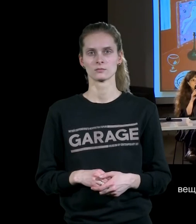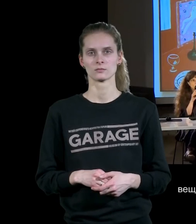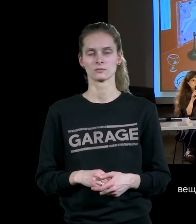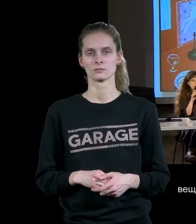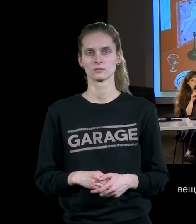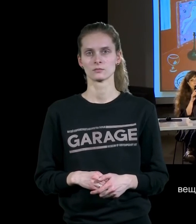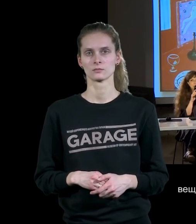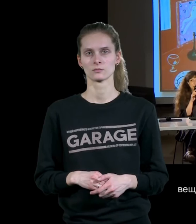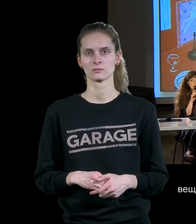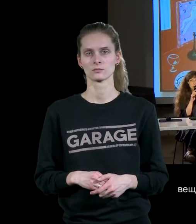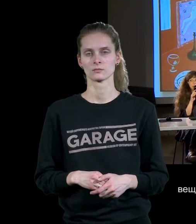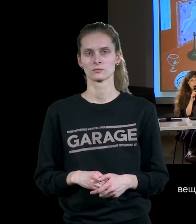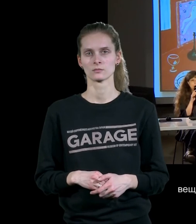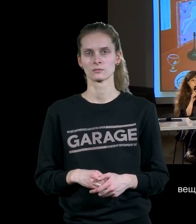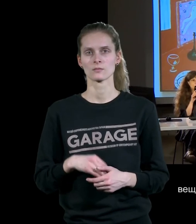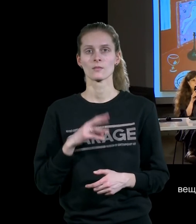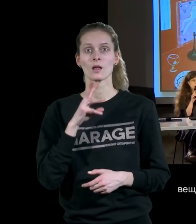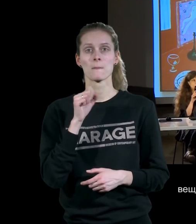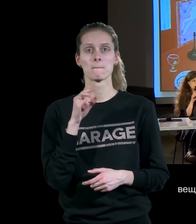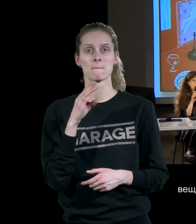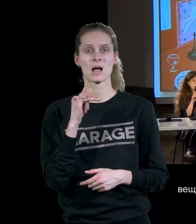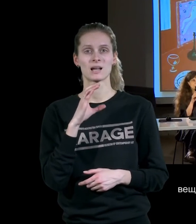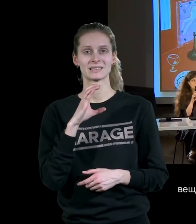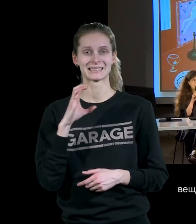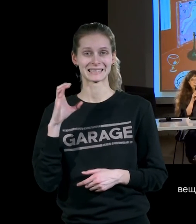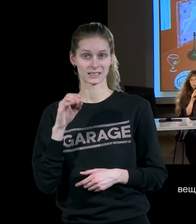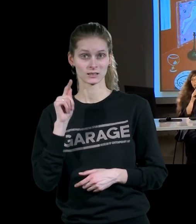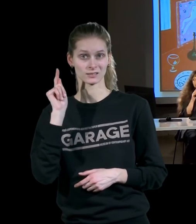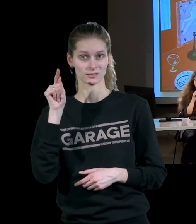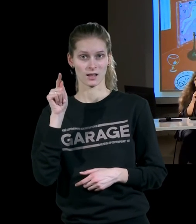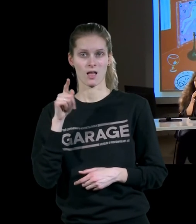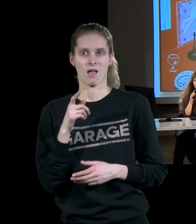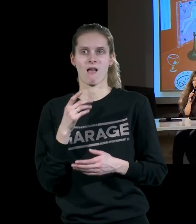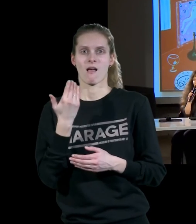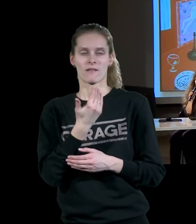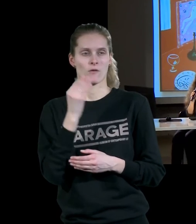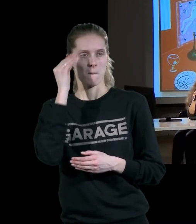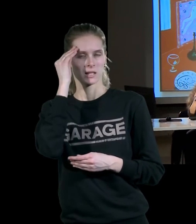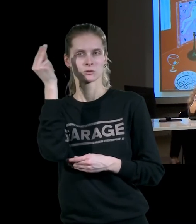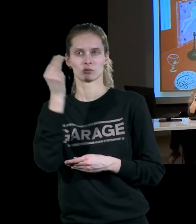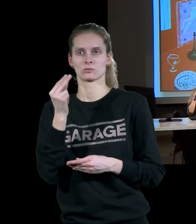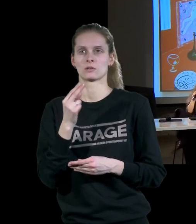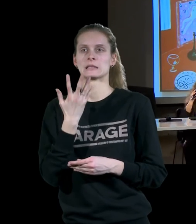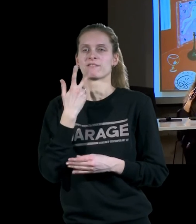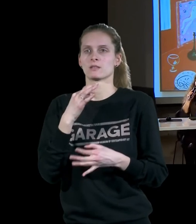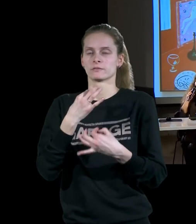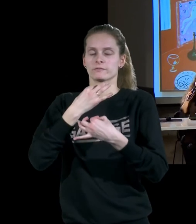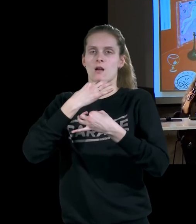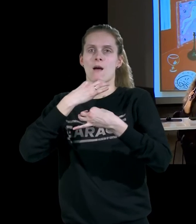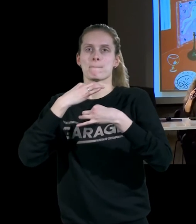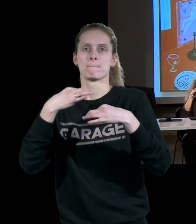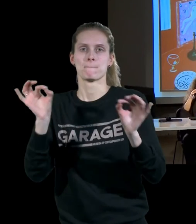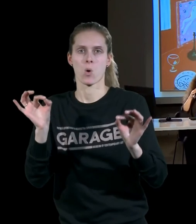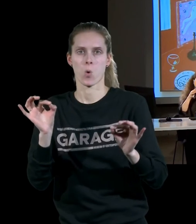Вещи, в которых Матисс занимается тем, что занимается высвобождением цвета, и вот эта самая красная мастерская знаменитая, с тем же